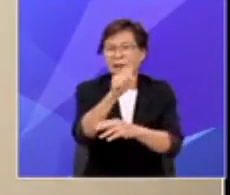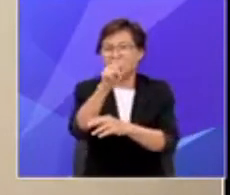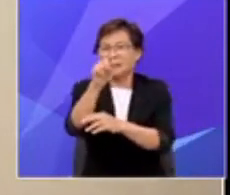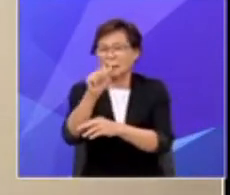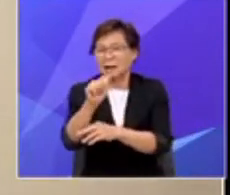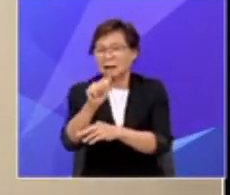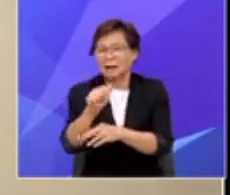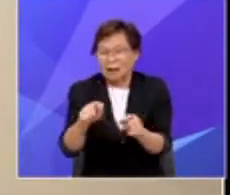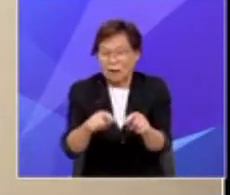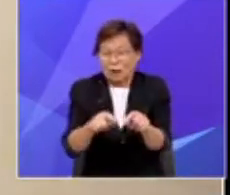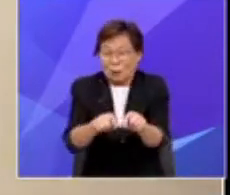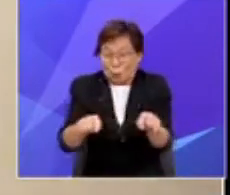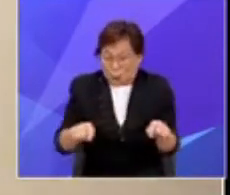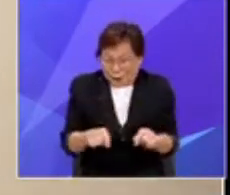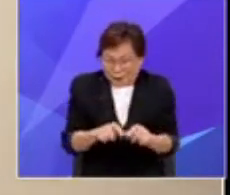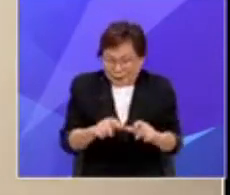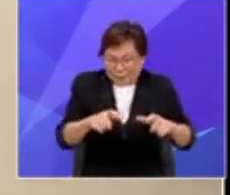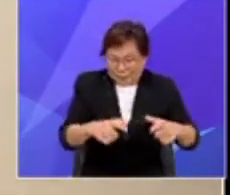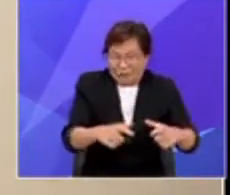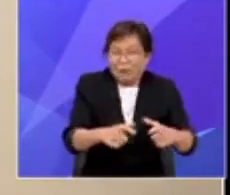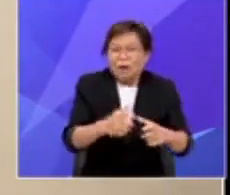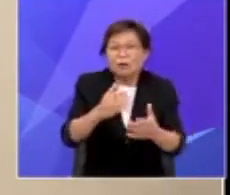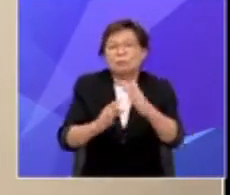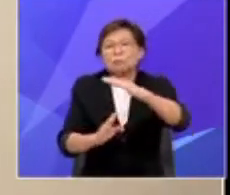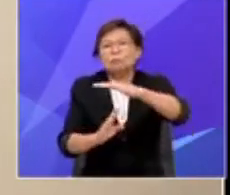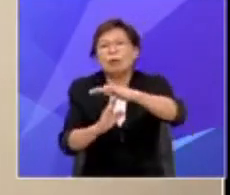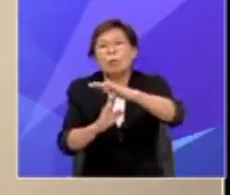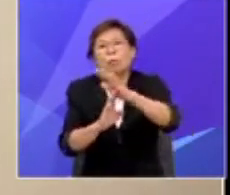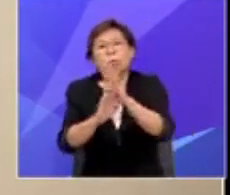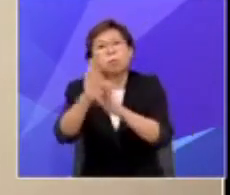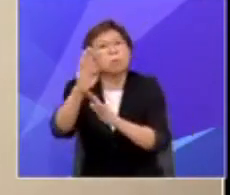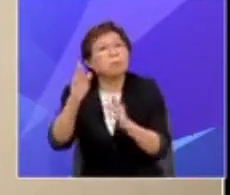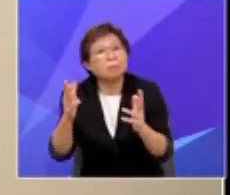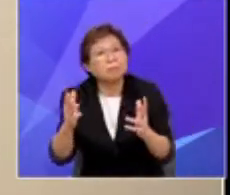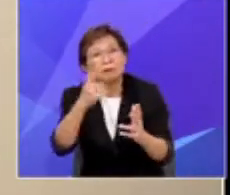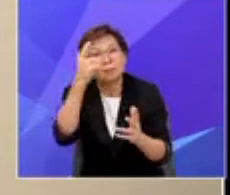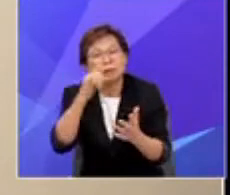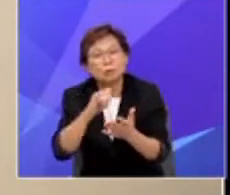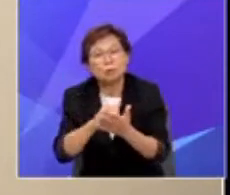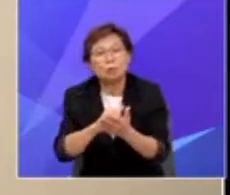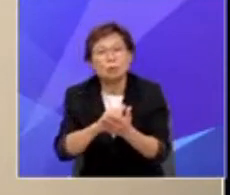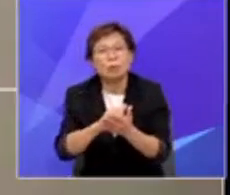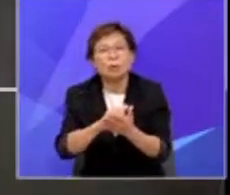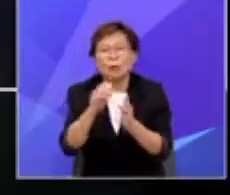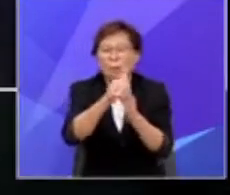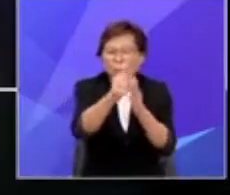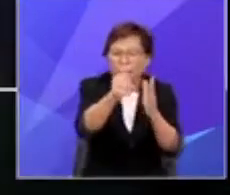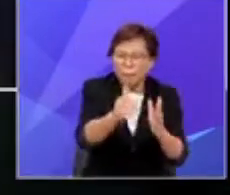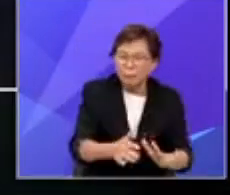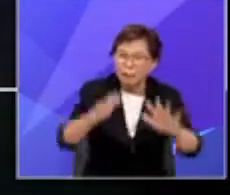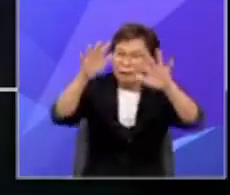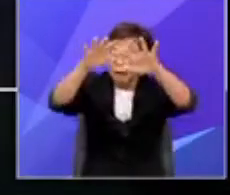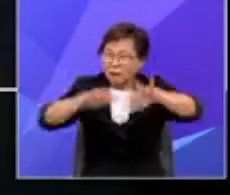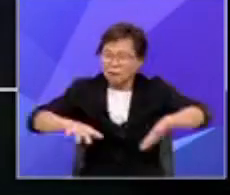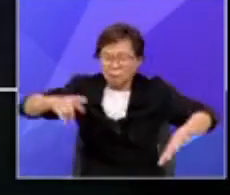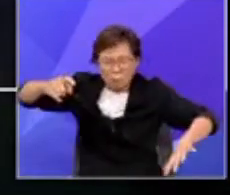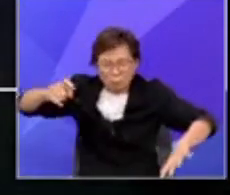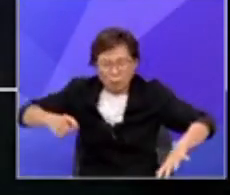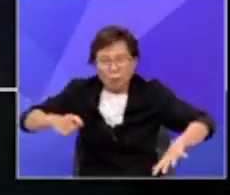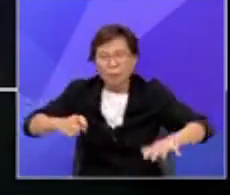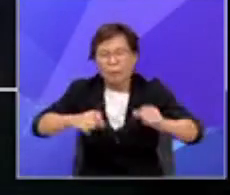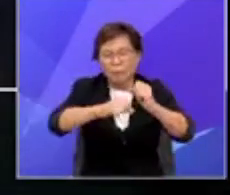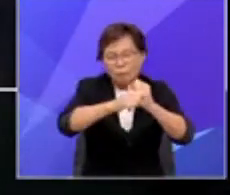collection akan mencegah pertumbuhannya Justru itu Hai para pemimpin ASEAN perlu